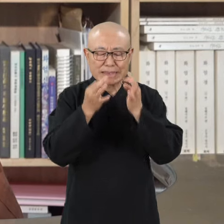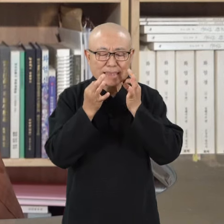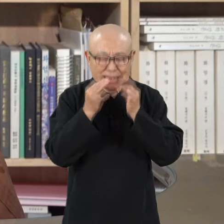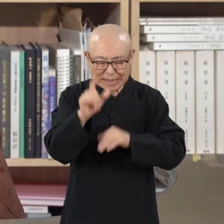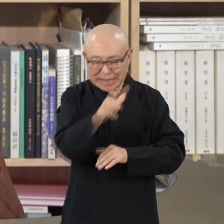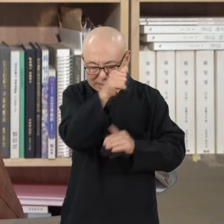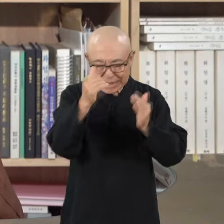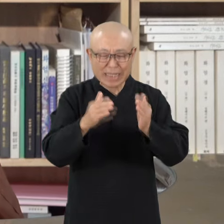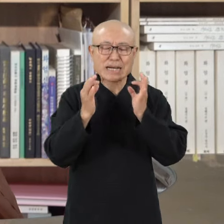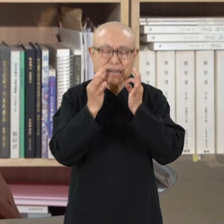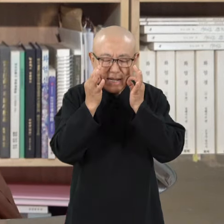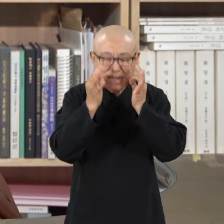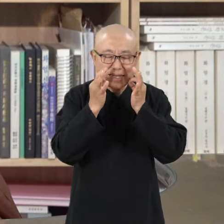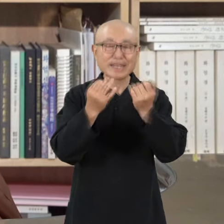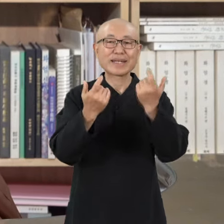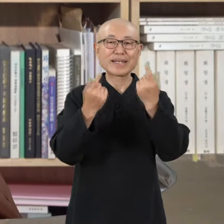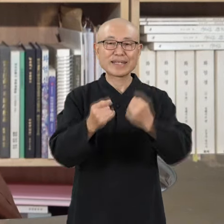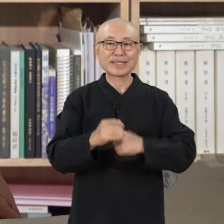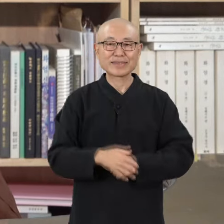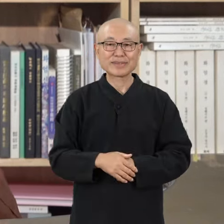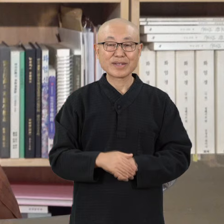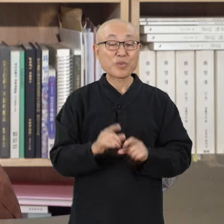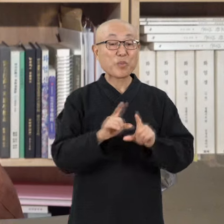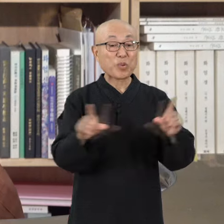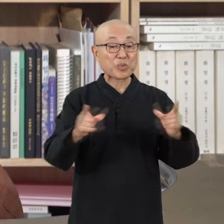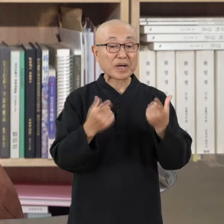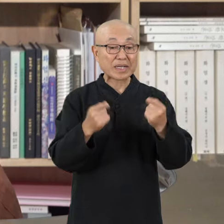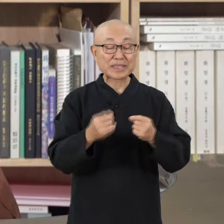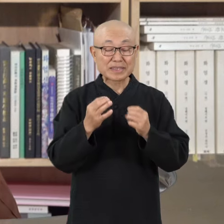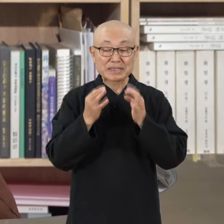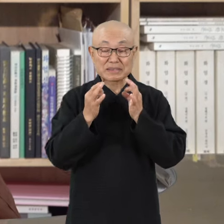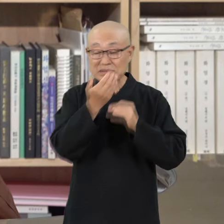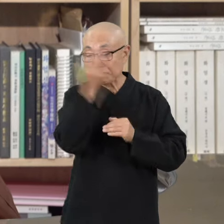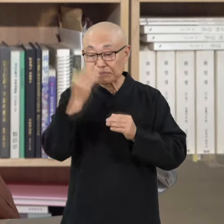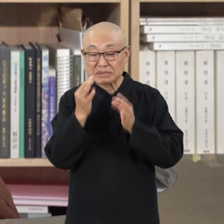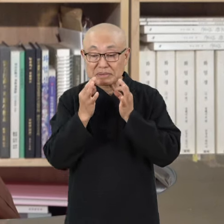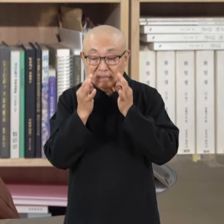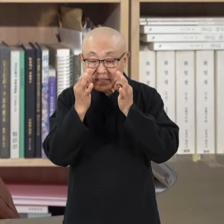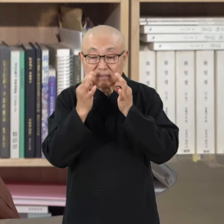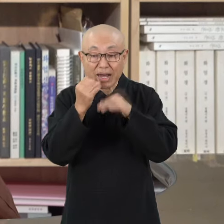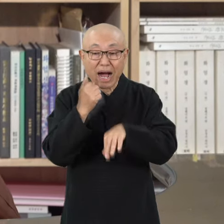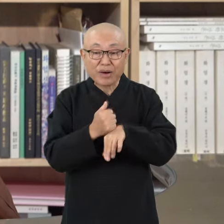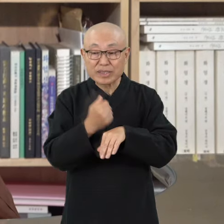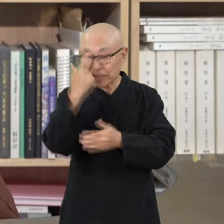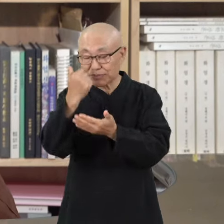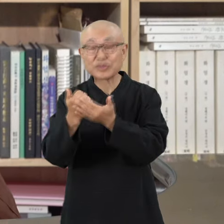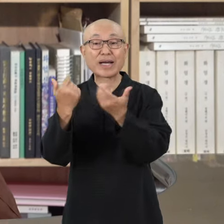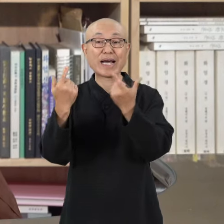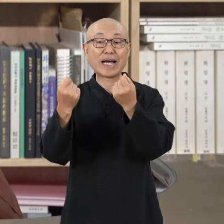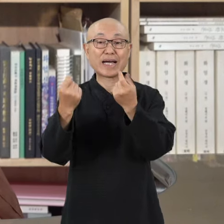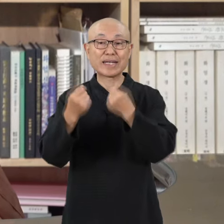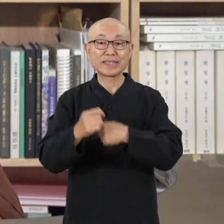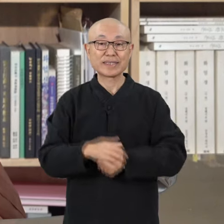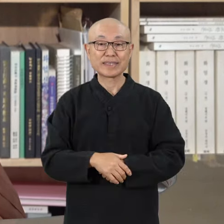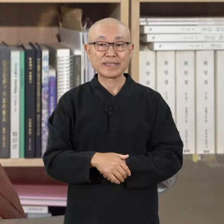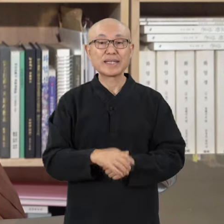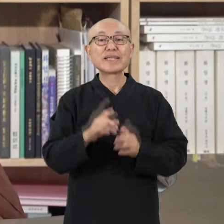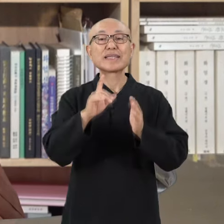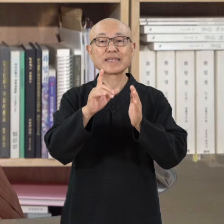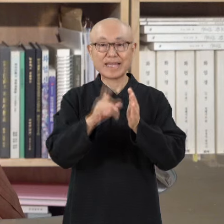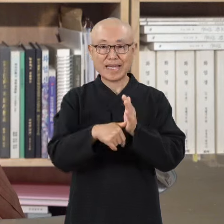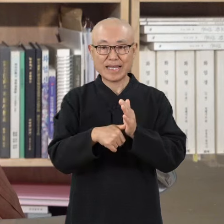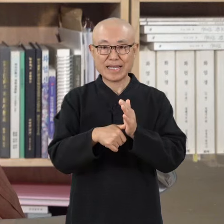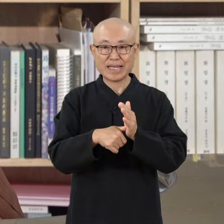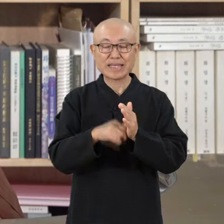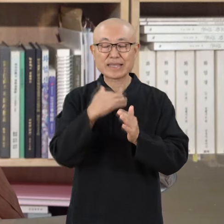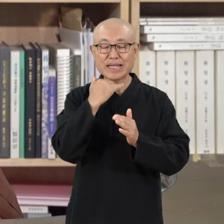마찬가지죠. 젊었을 때 열심히 노력정진하고 또 출가사문도 그렇습니다. 그러면 바로 작년에